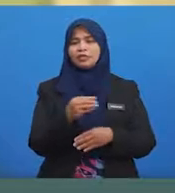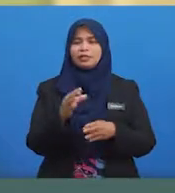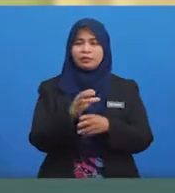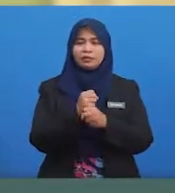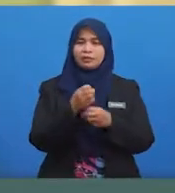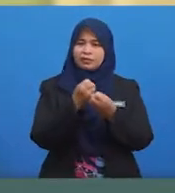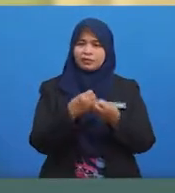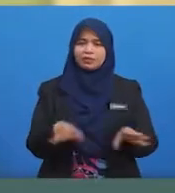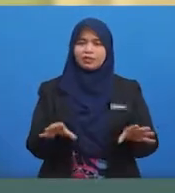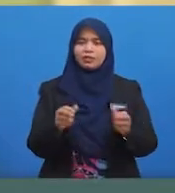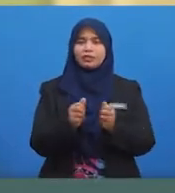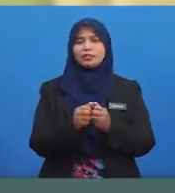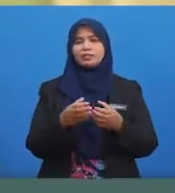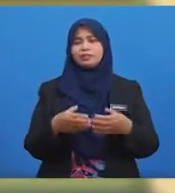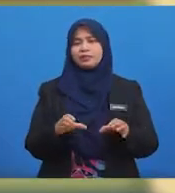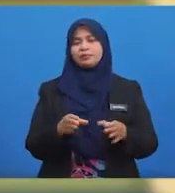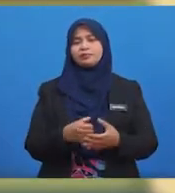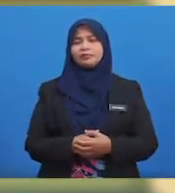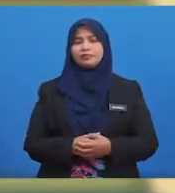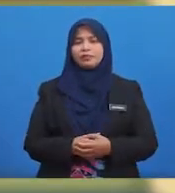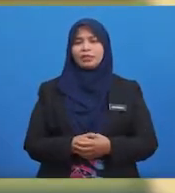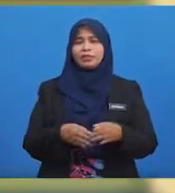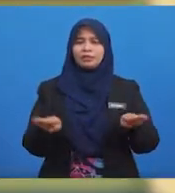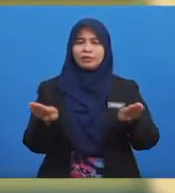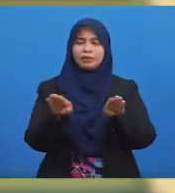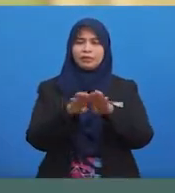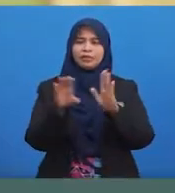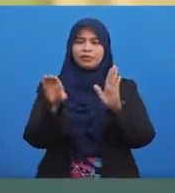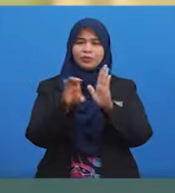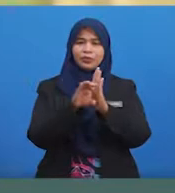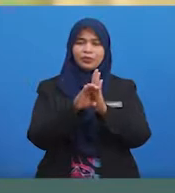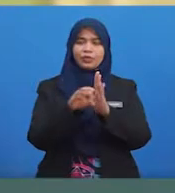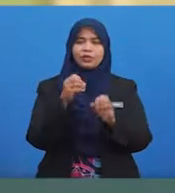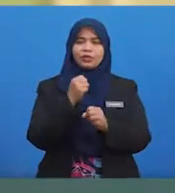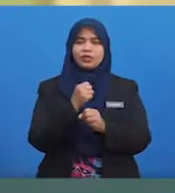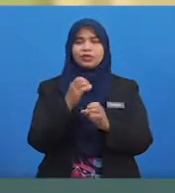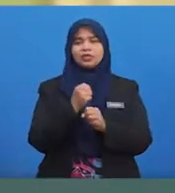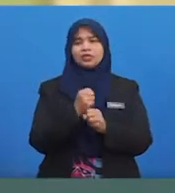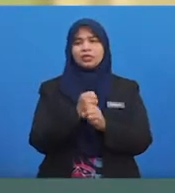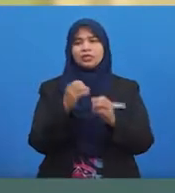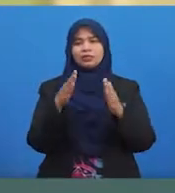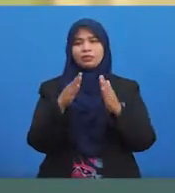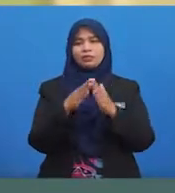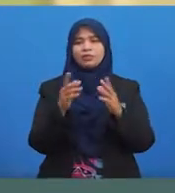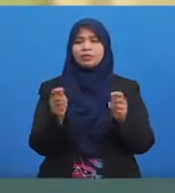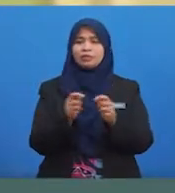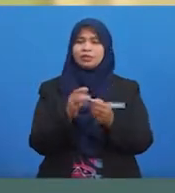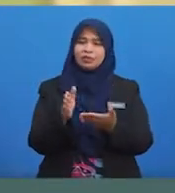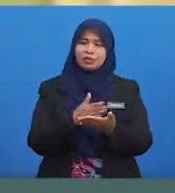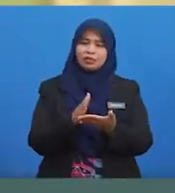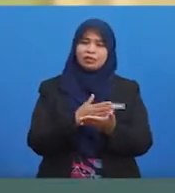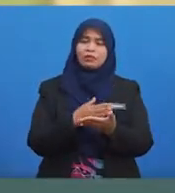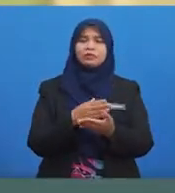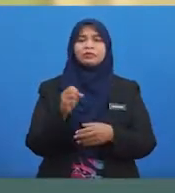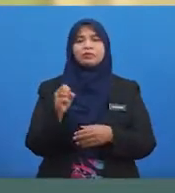dengan cepat sebagai contoh kerja rumah seperti menyapu sampah